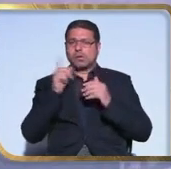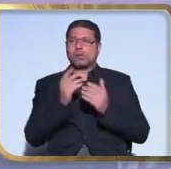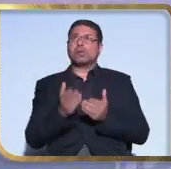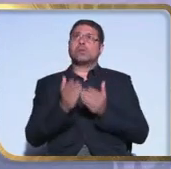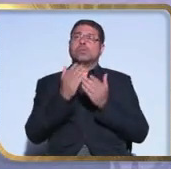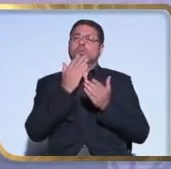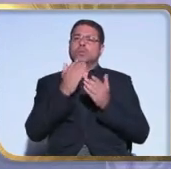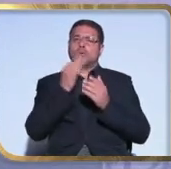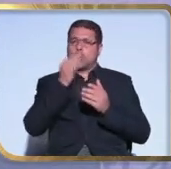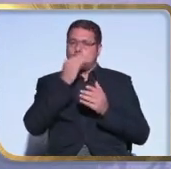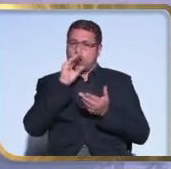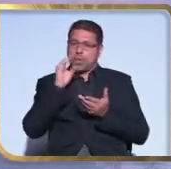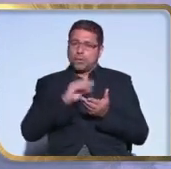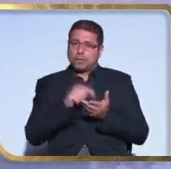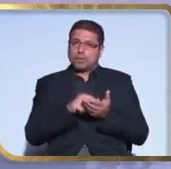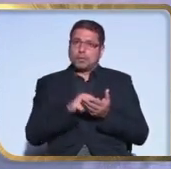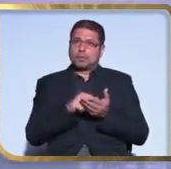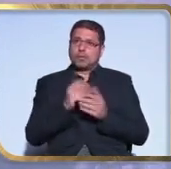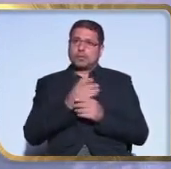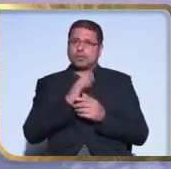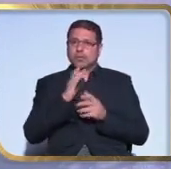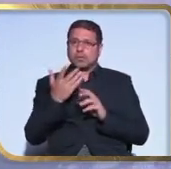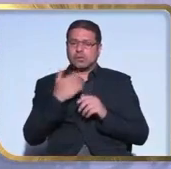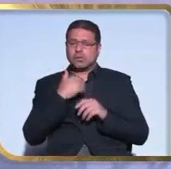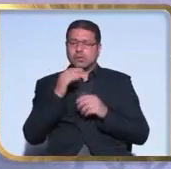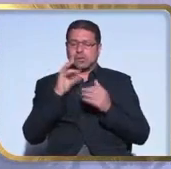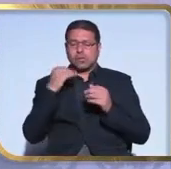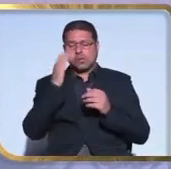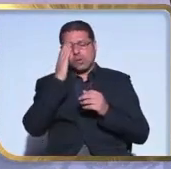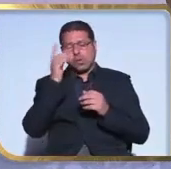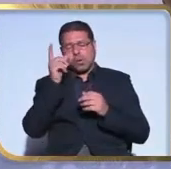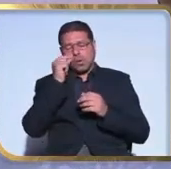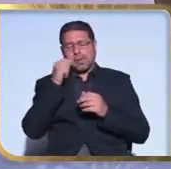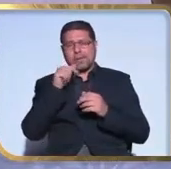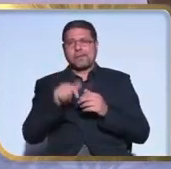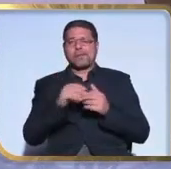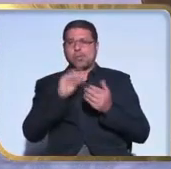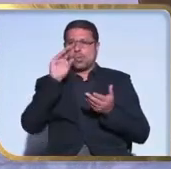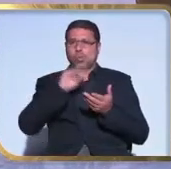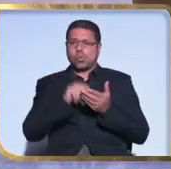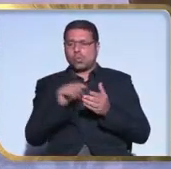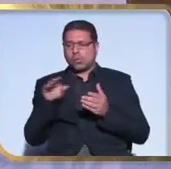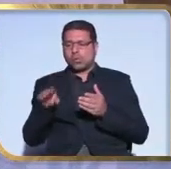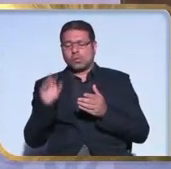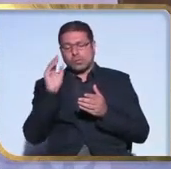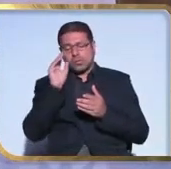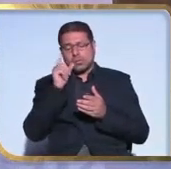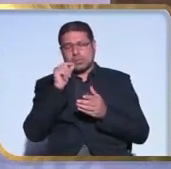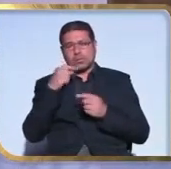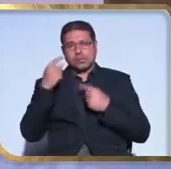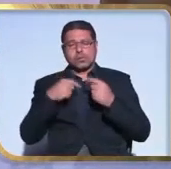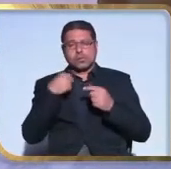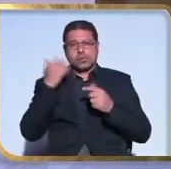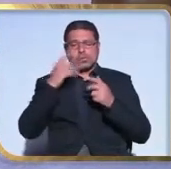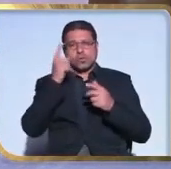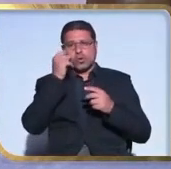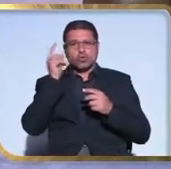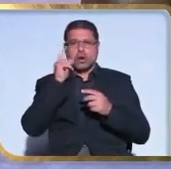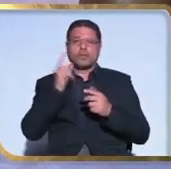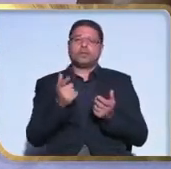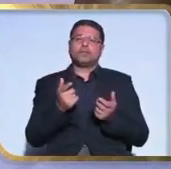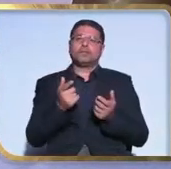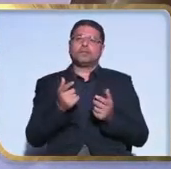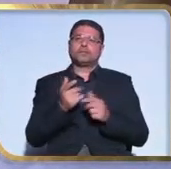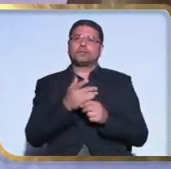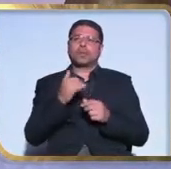ربنا امص القران لدرجه ان انا مش بعرف انام والقران جنبي يعني من كتر ما انا مش عارفه انام